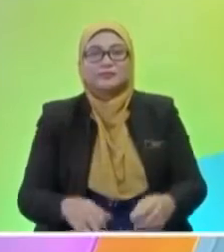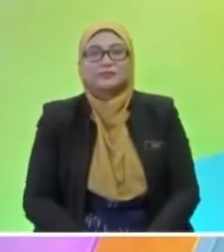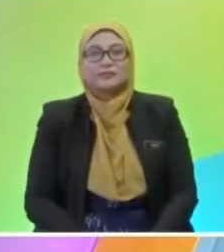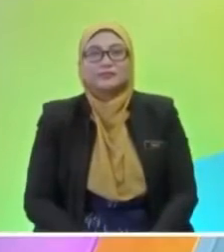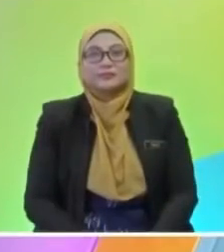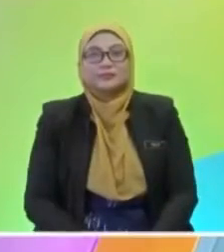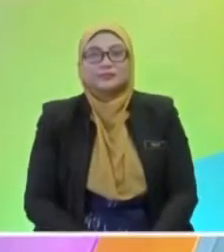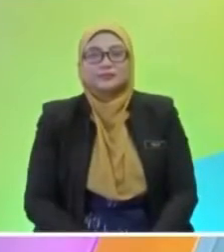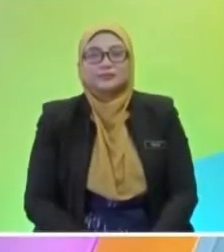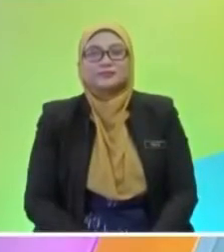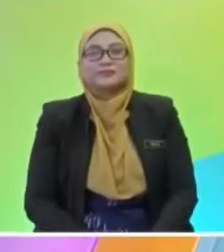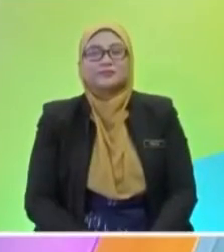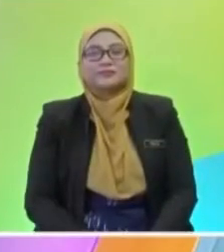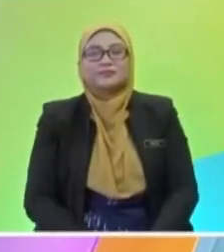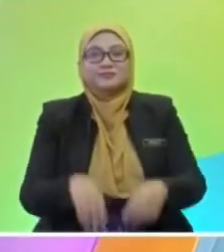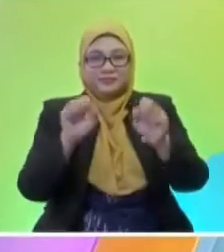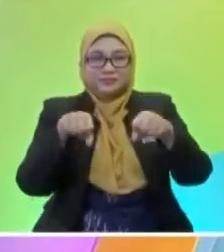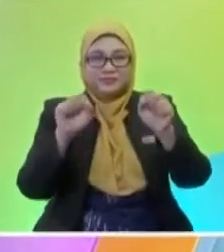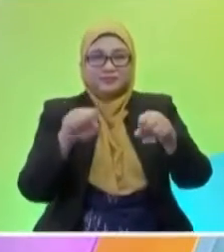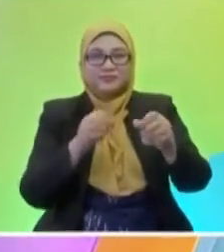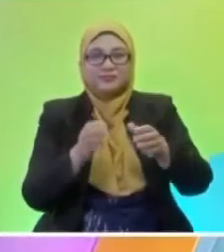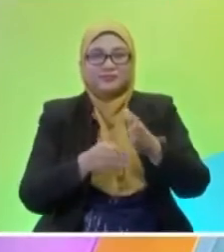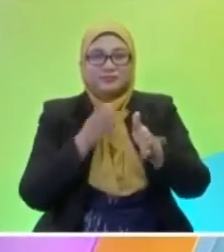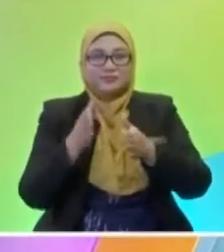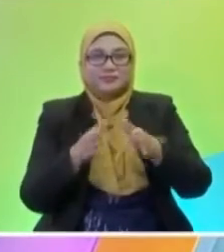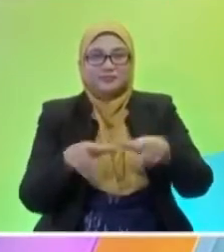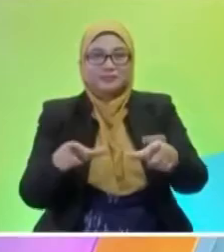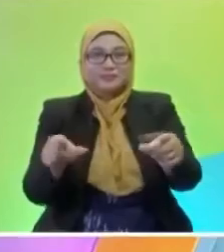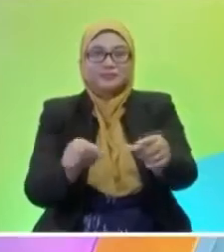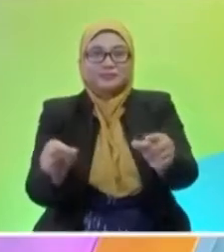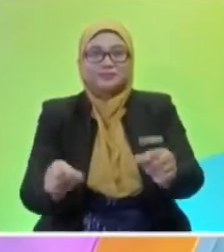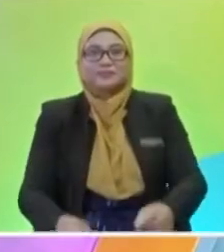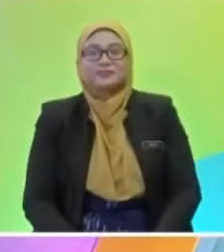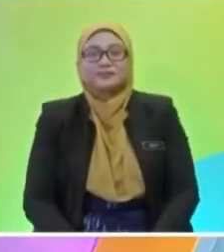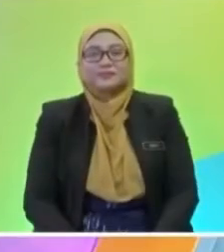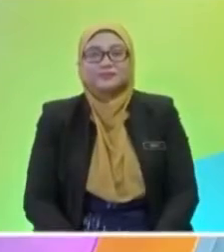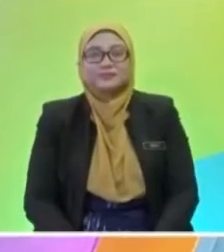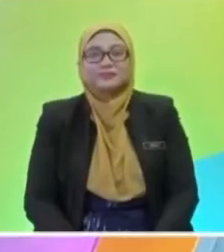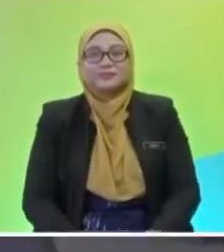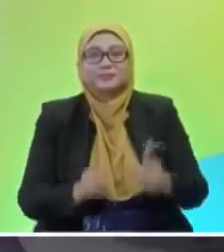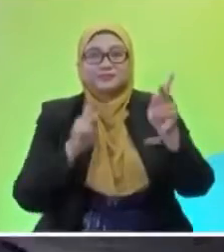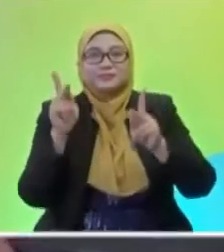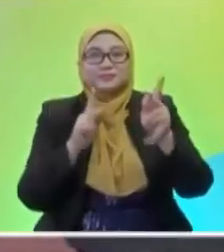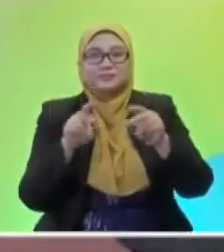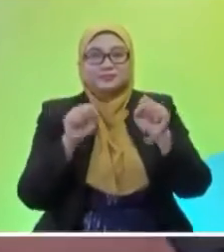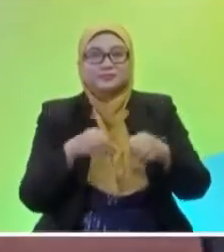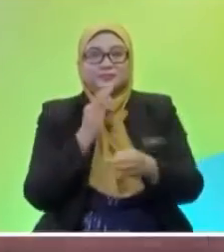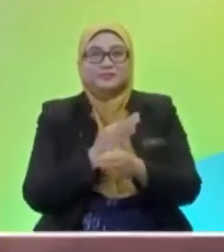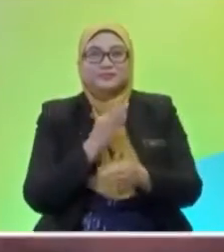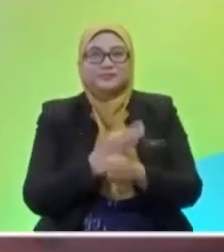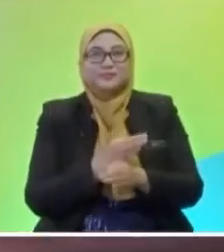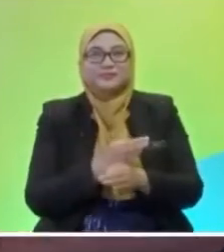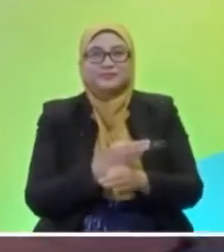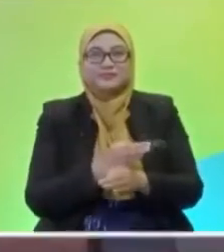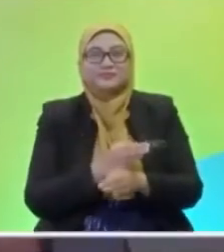satu. Berpusing. Okey, berpusing. Maknanya kita punya kereta kawalan jauh ni berfungsi. Seronok pula Cikgu